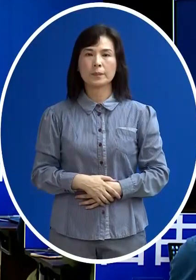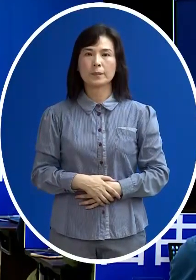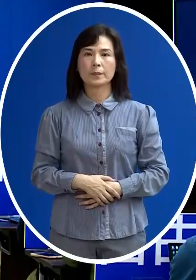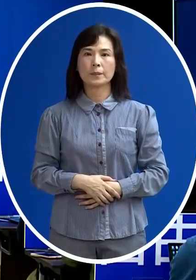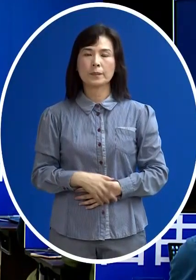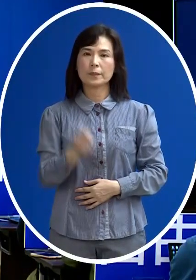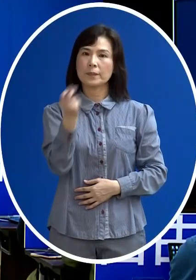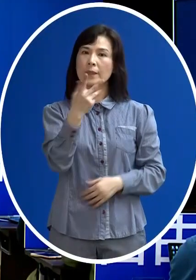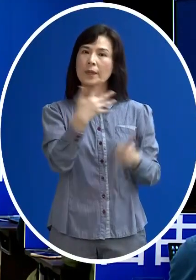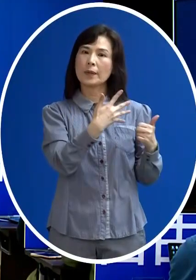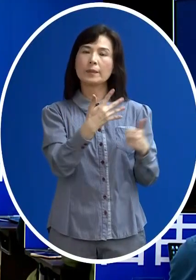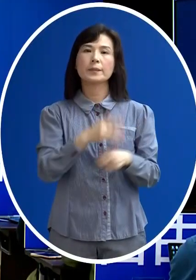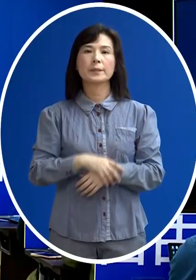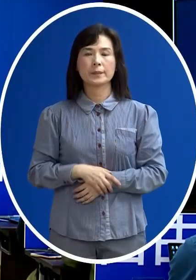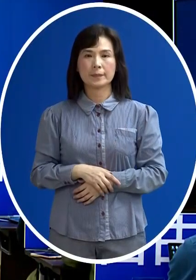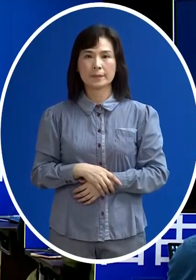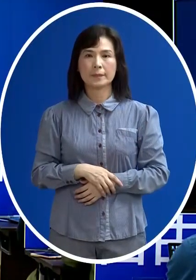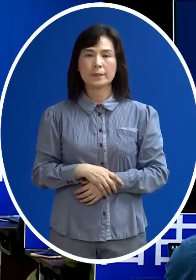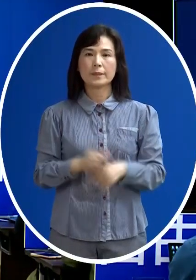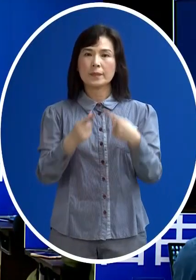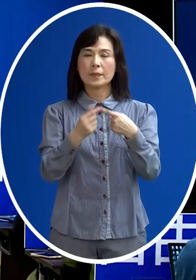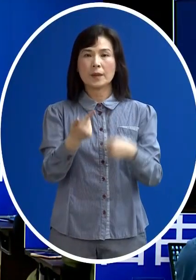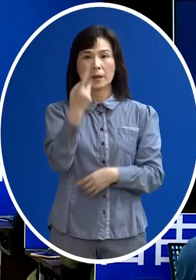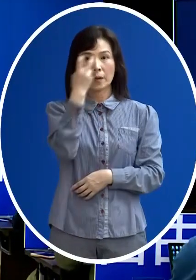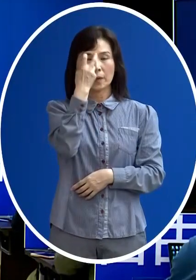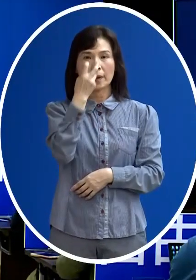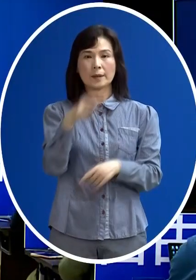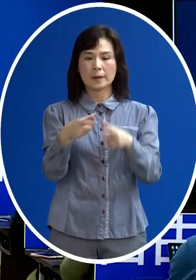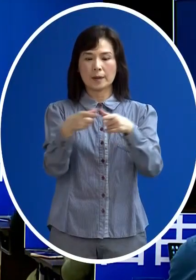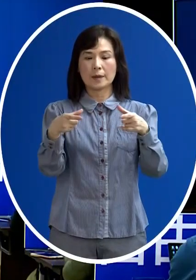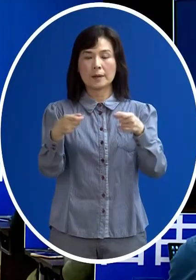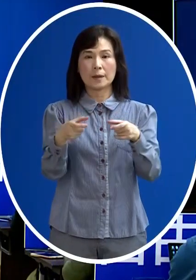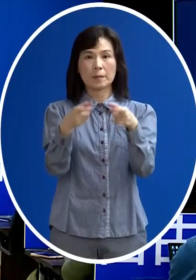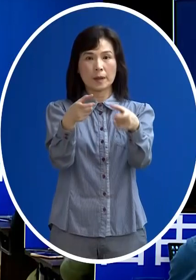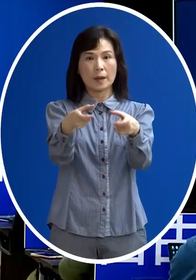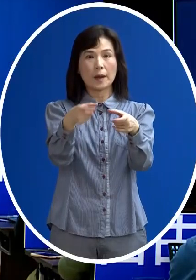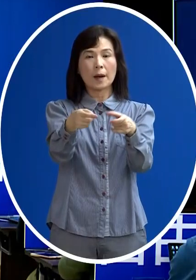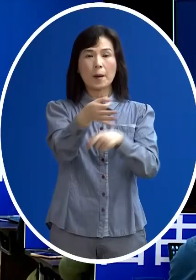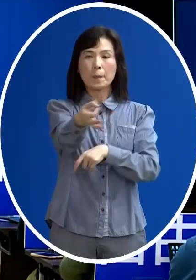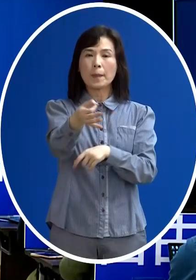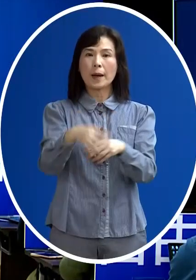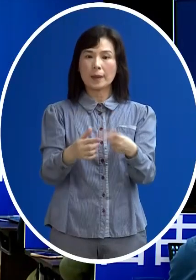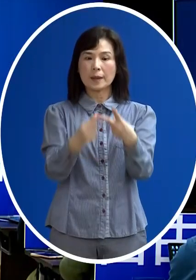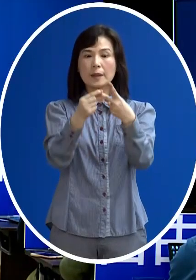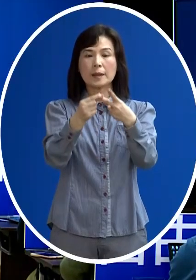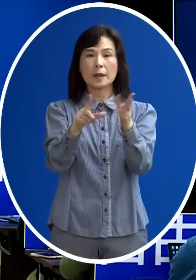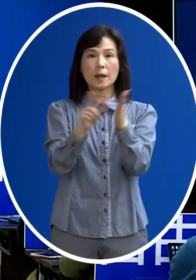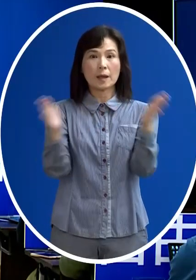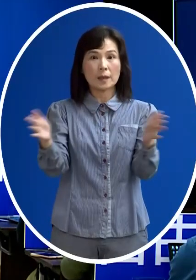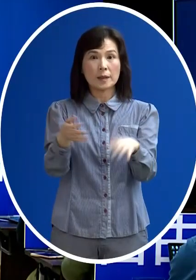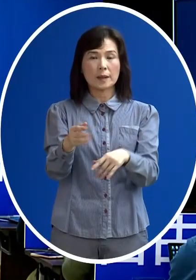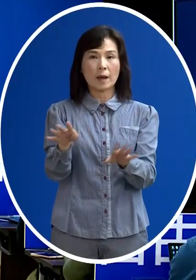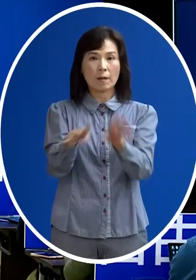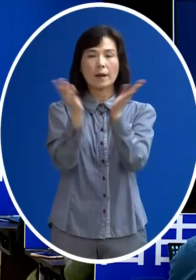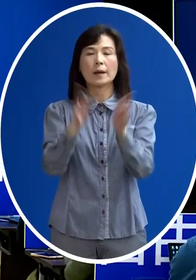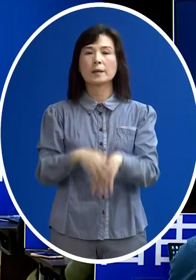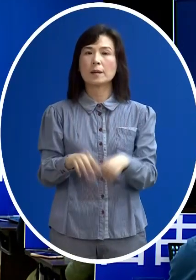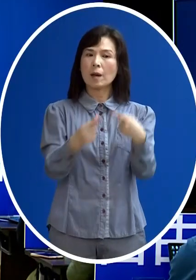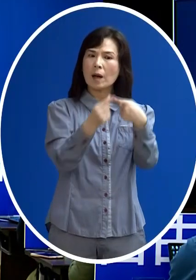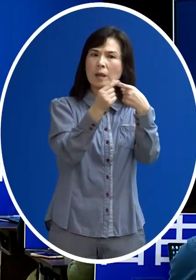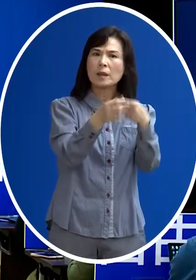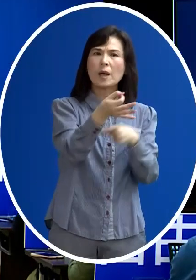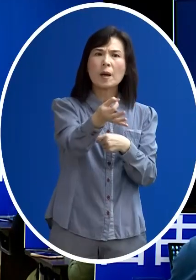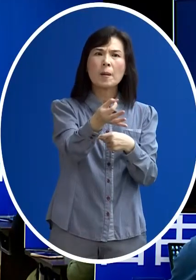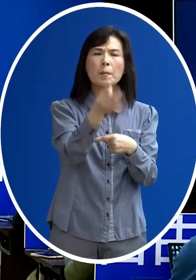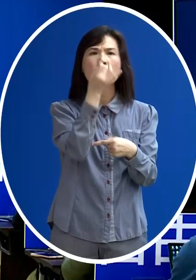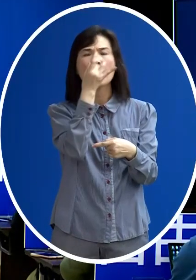部长好，这两个问题想请教，一个是快筛实名制的第二轮接下来也要上路了，那想请教一下，如果第一轮没有买到